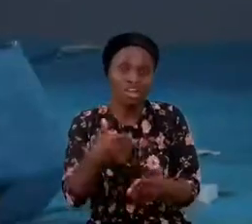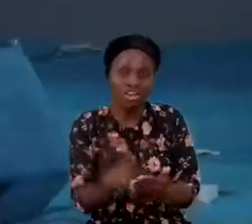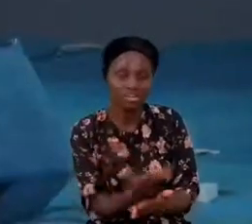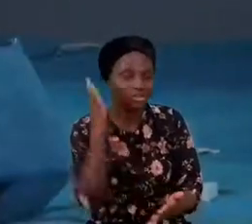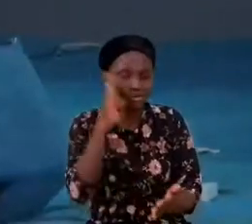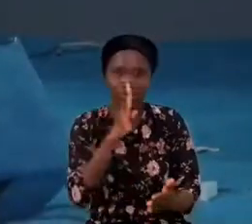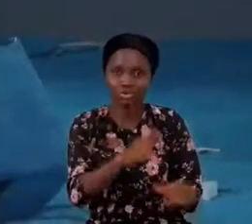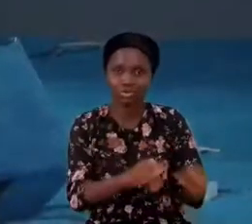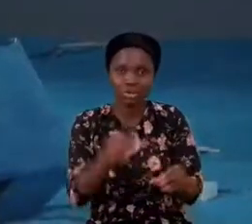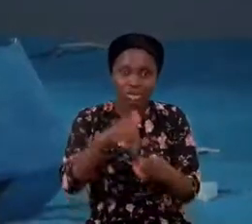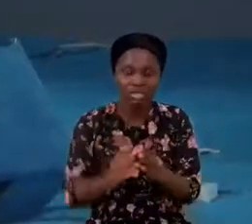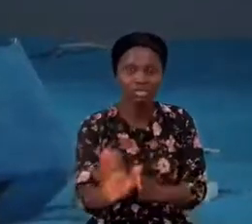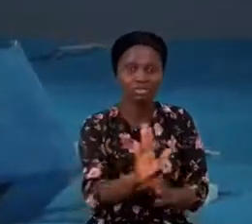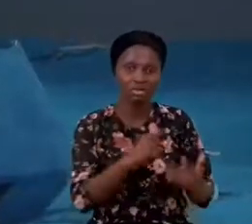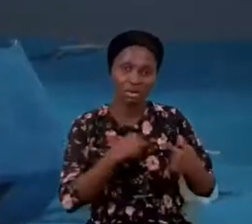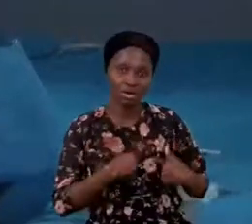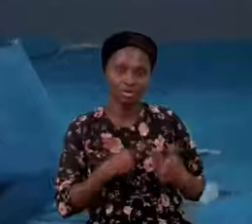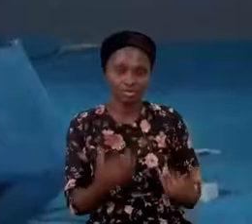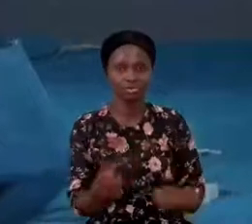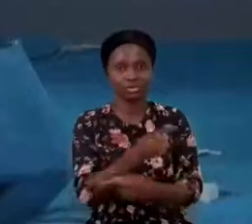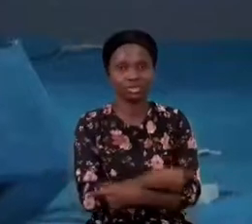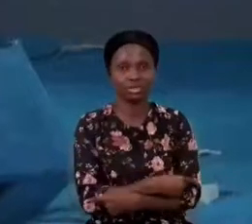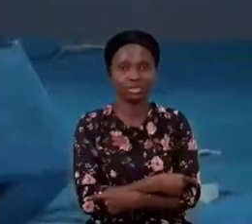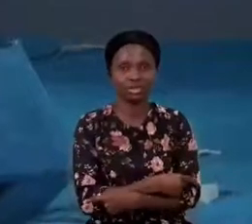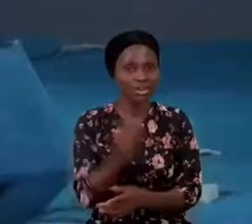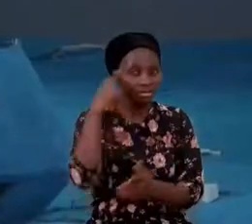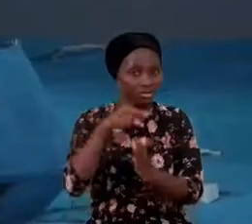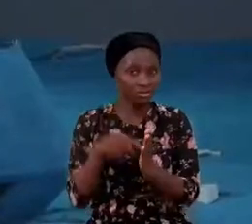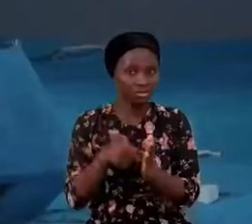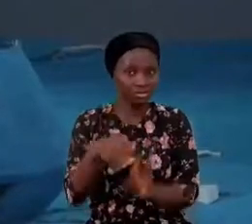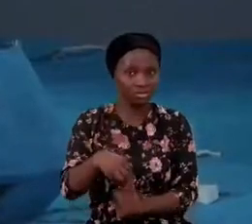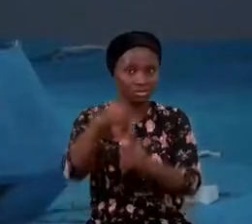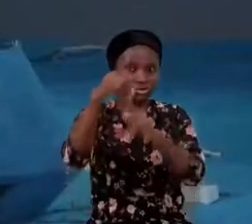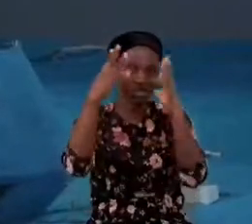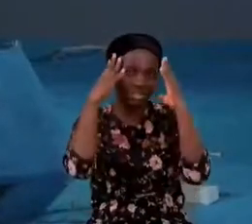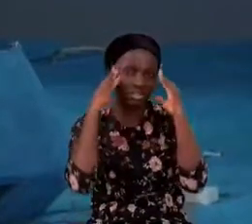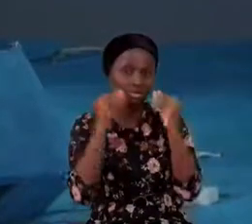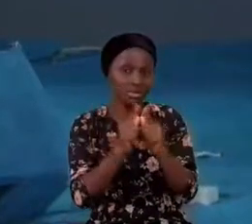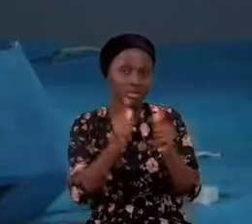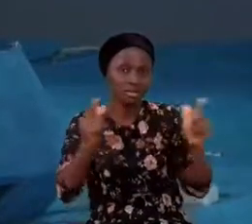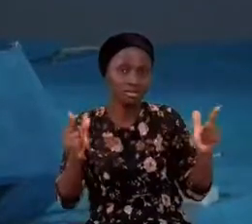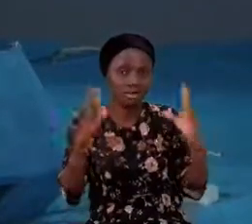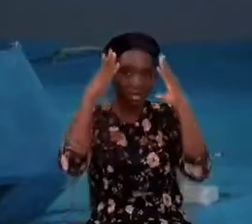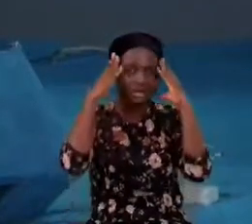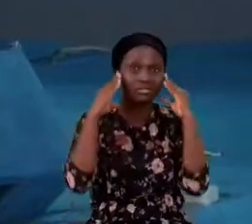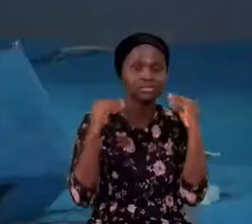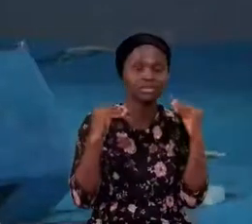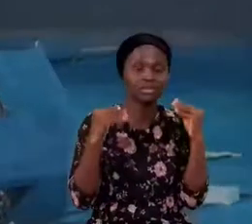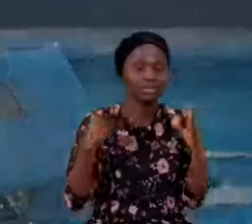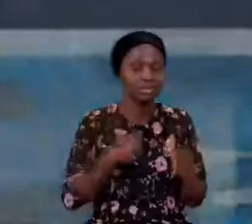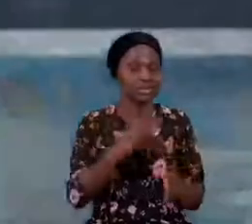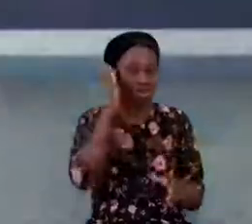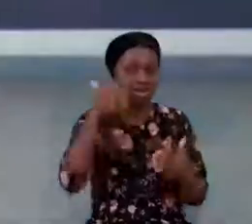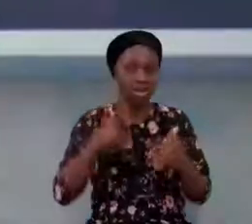unique, cette grande expérience que nous aurons, comme nous sommes autonomisés pour